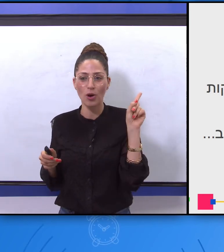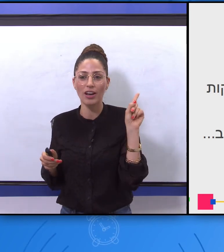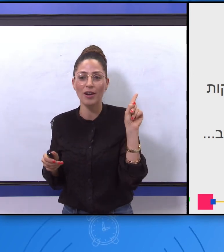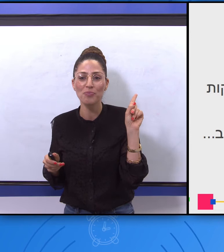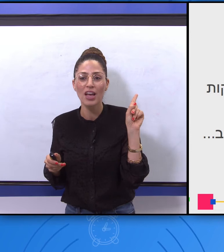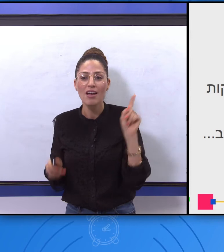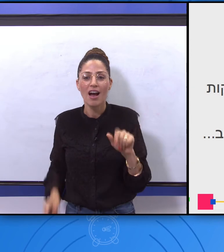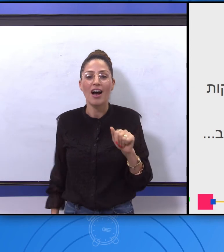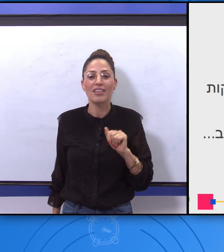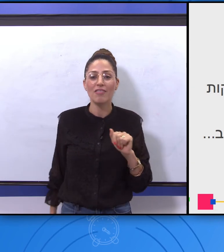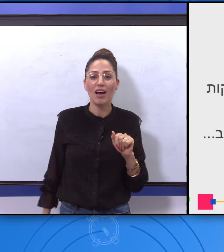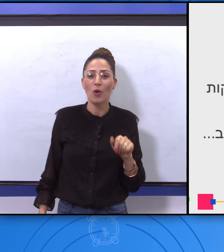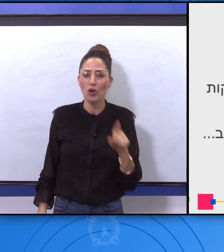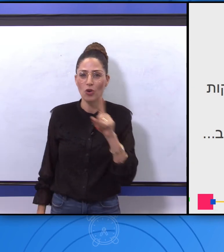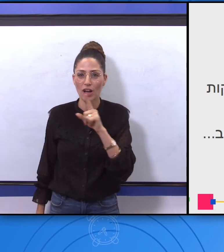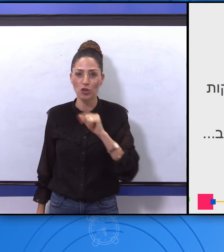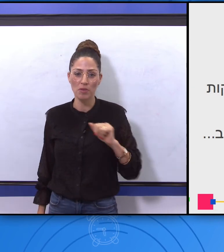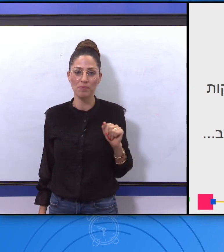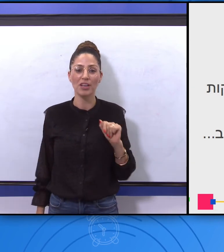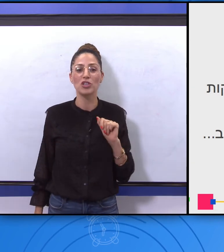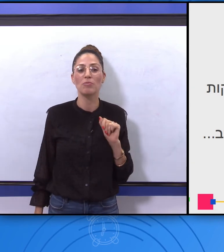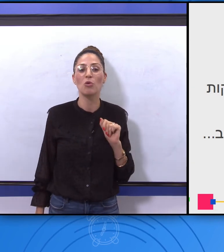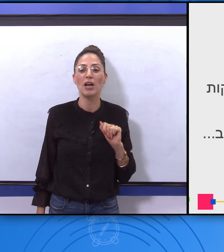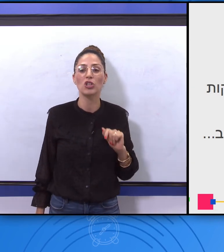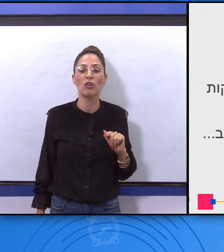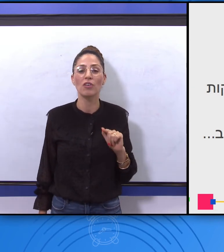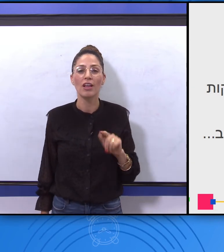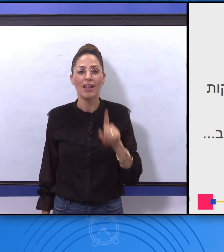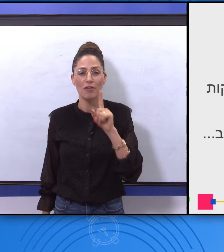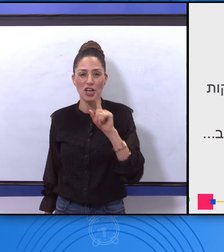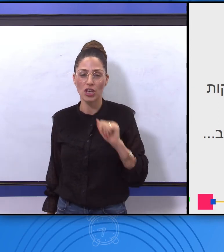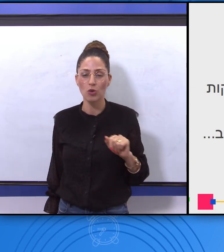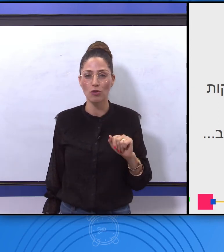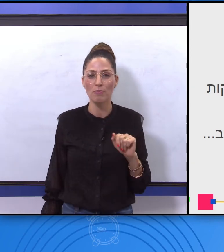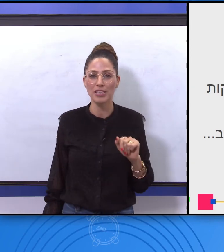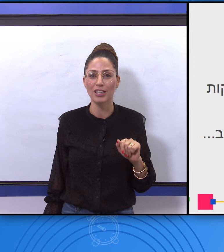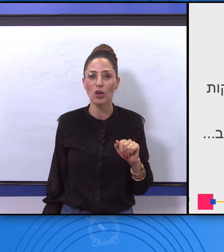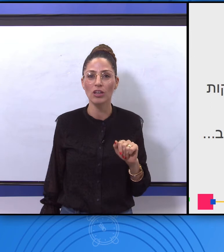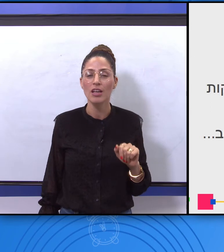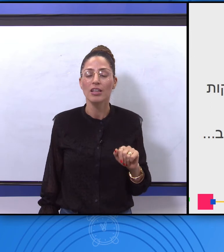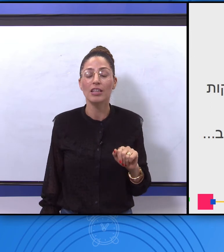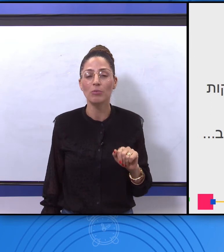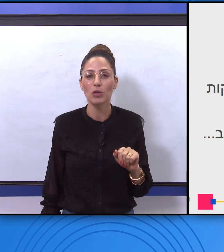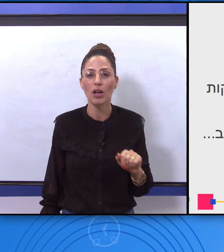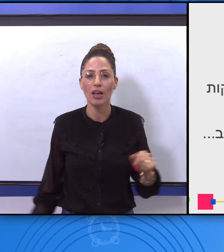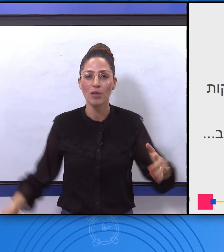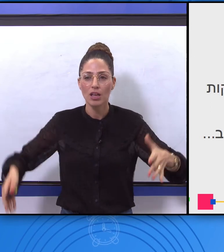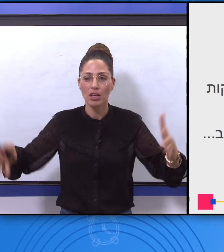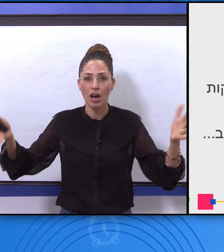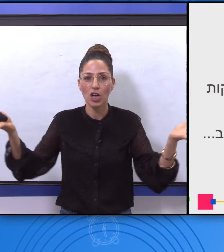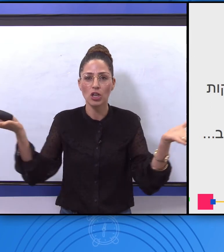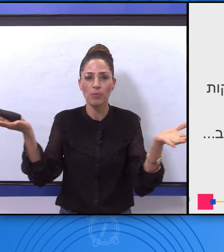עושה ספוילר. הטבע הוא לא כל כך דומם, כפי שמקובל לחשוב. לפני שאנחנו צופים בסרטון, תדמיינו